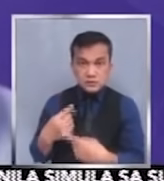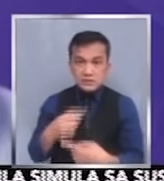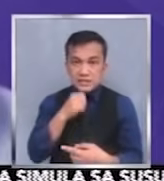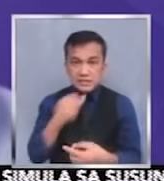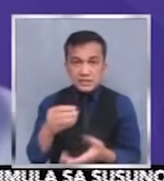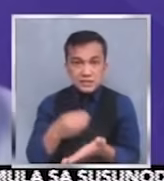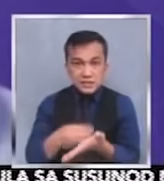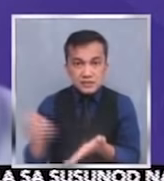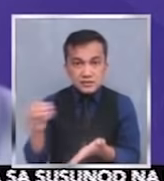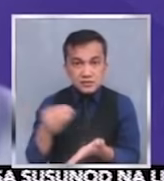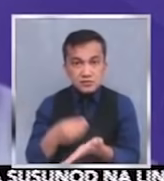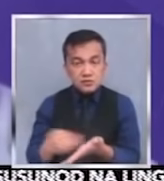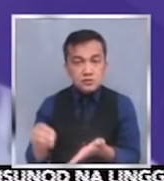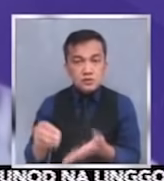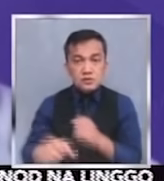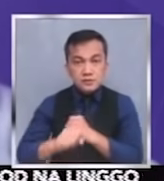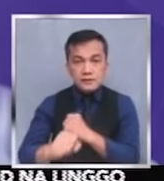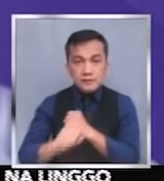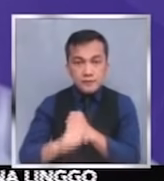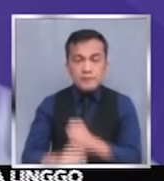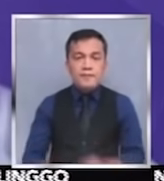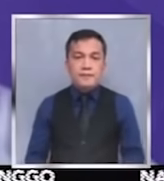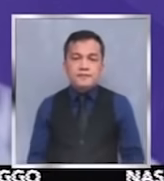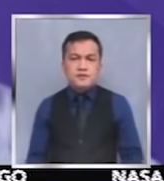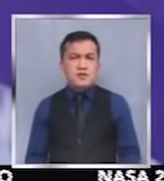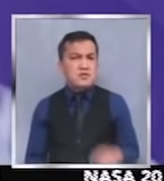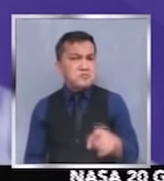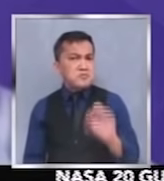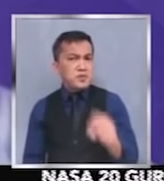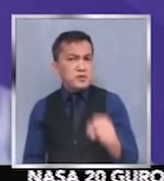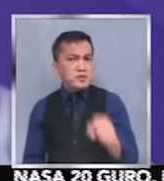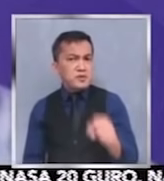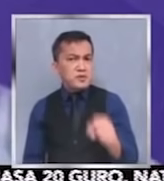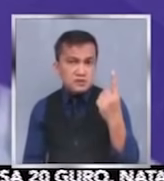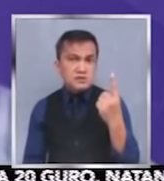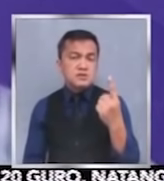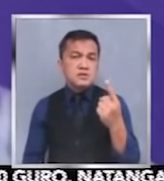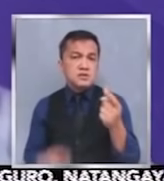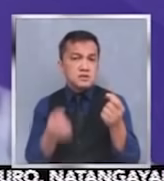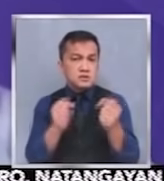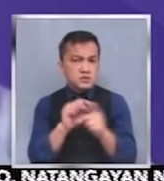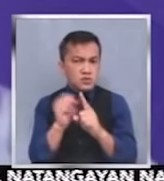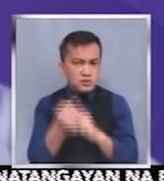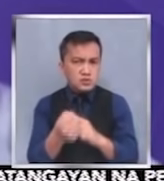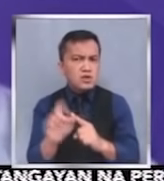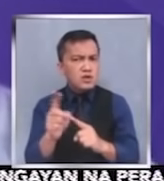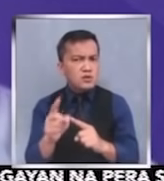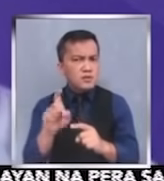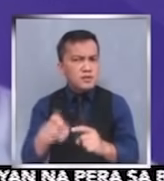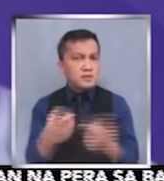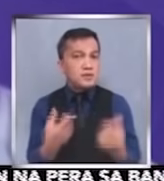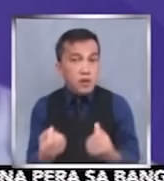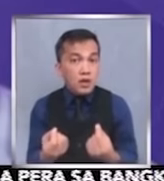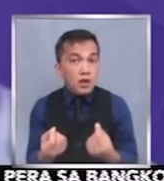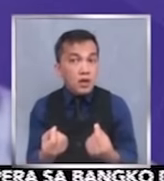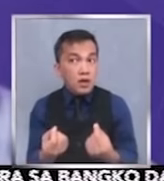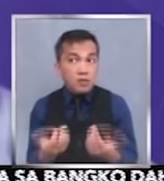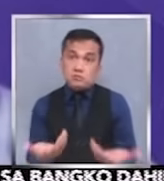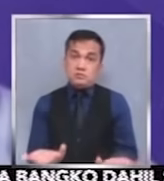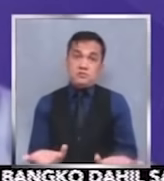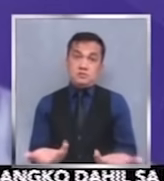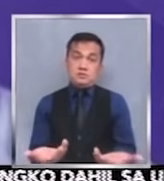kanyang pangangampanya. Pwede mong maintindihan yung circumstances. Ano nga ba ang dapat niyang ginawa? Well, under the existing